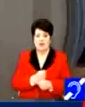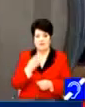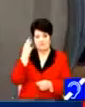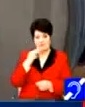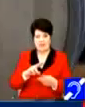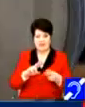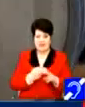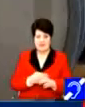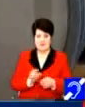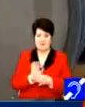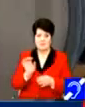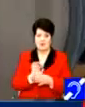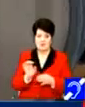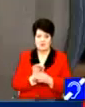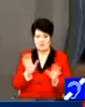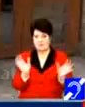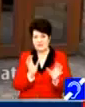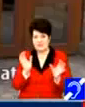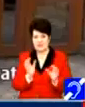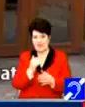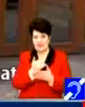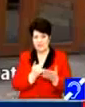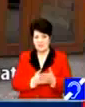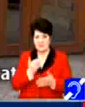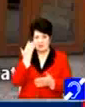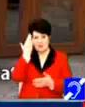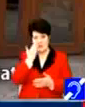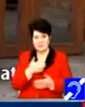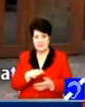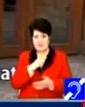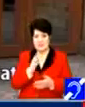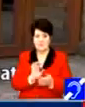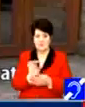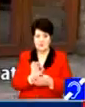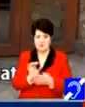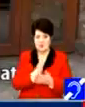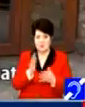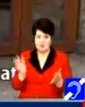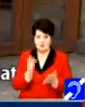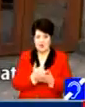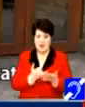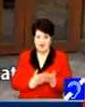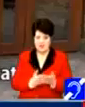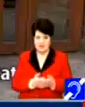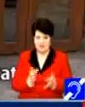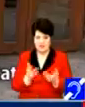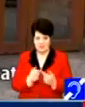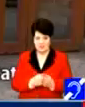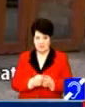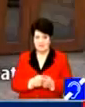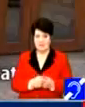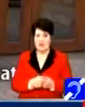modernizat tehnica de producere și păstrare a vinului. Пришла такая идея, что начать производить больше количества вина. Для этого